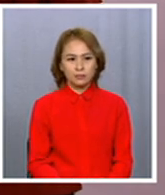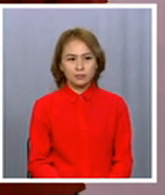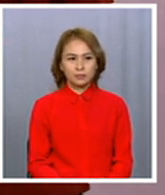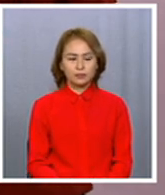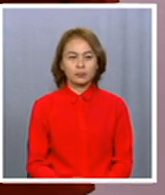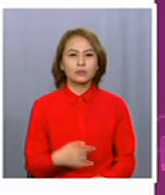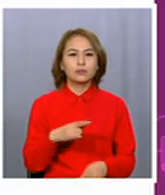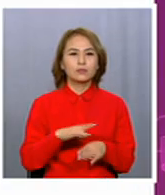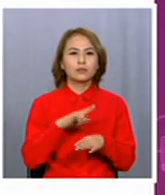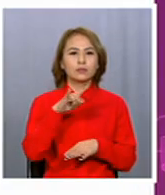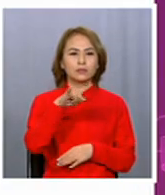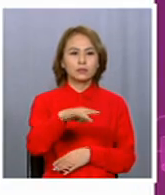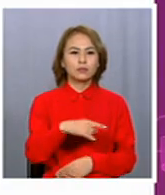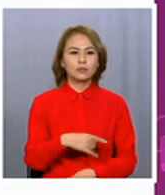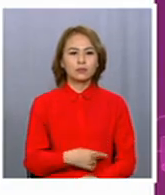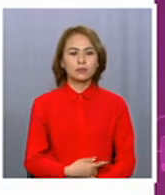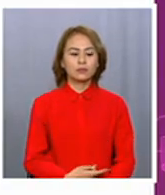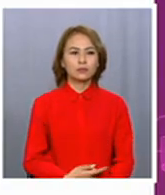Ұшақ ұшады,